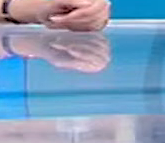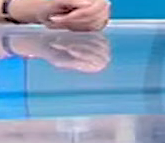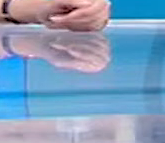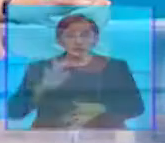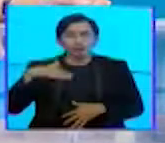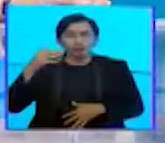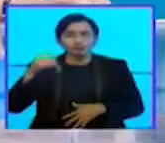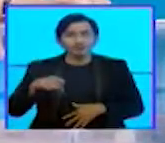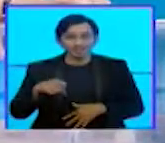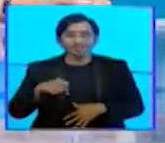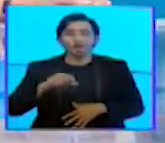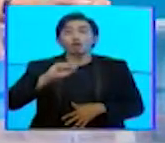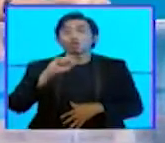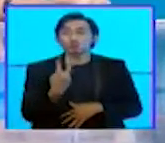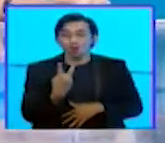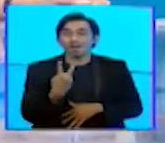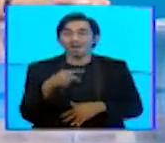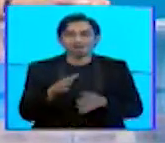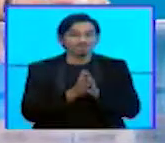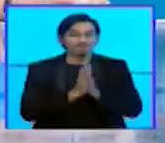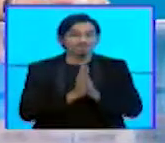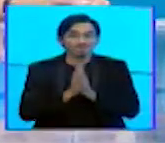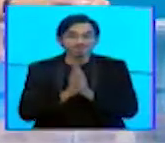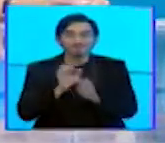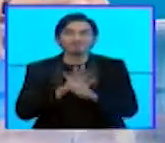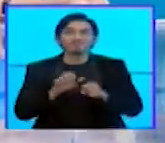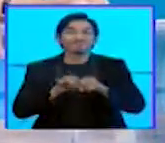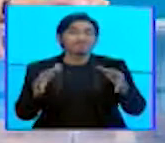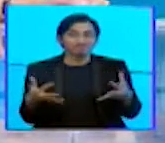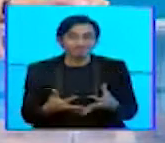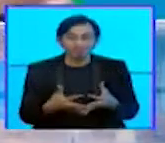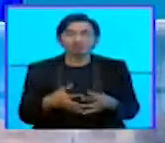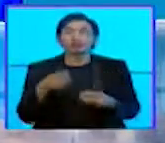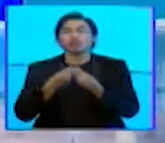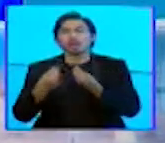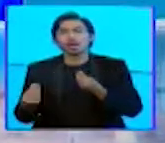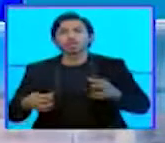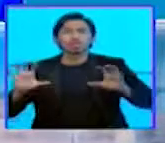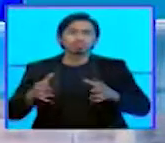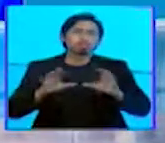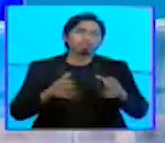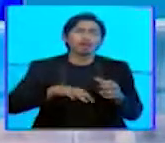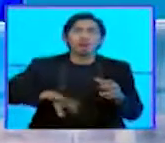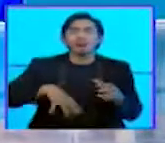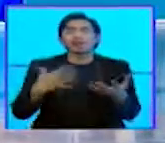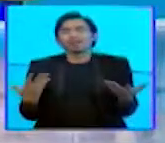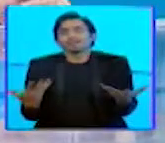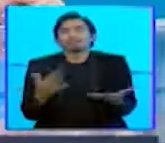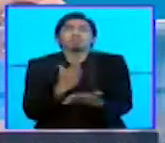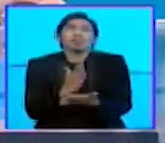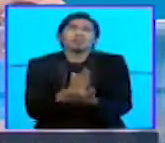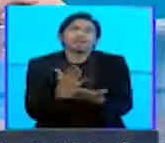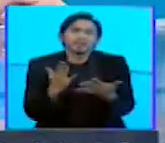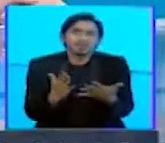Mirsa, tahun ini merupakan tahun kedua Hari Raya Idul Fitri dirayakan di masa pandemi COVID-19. Tradisi kumpul bersama keluarga menjadi terbatas